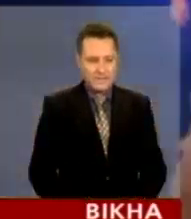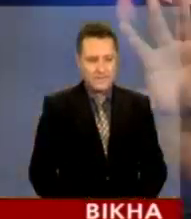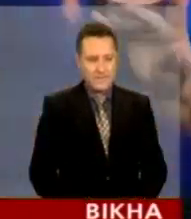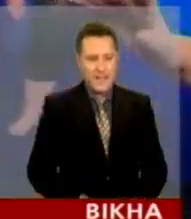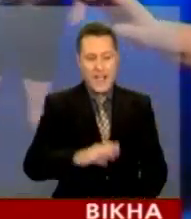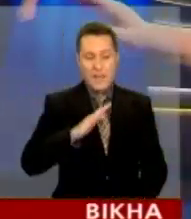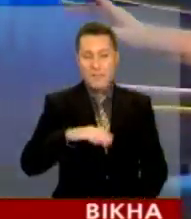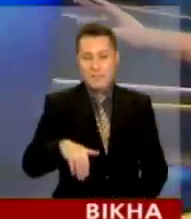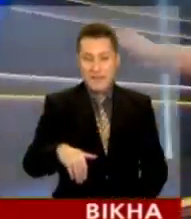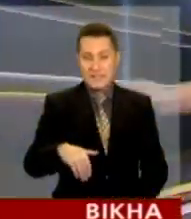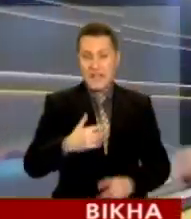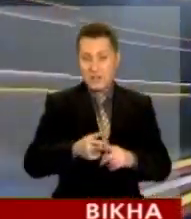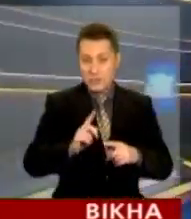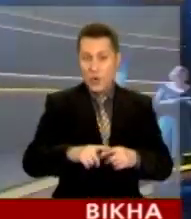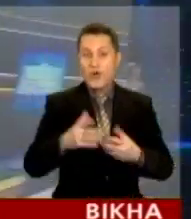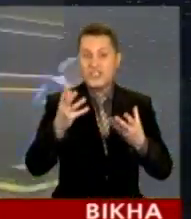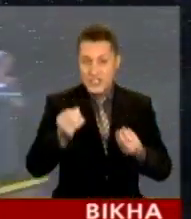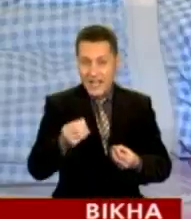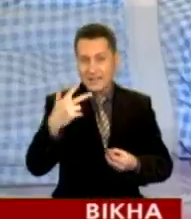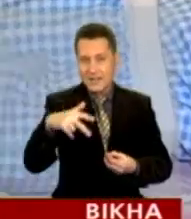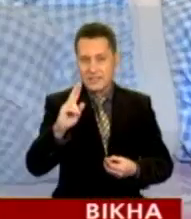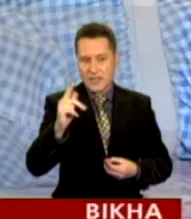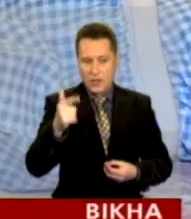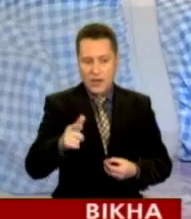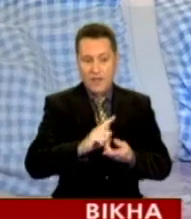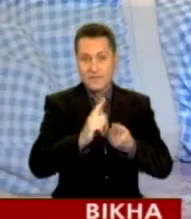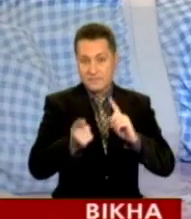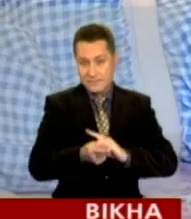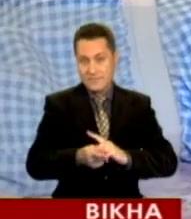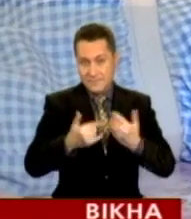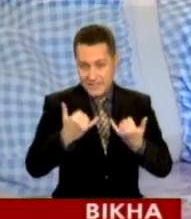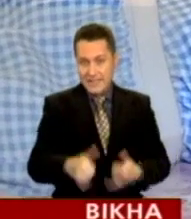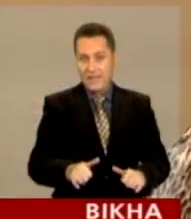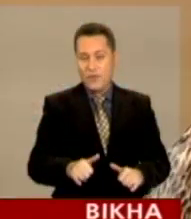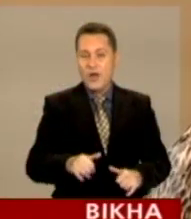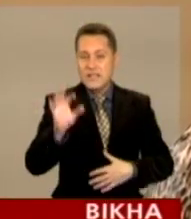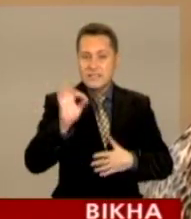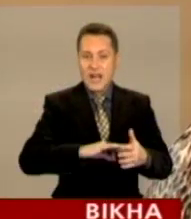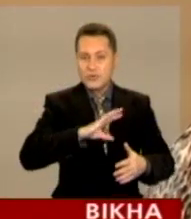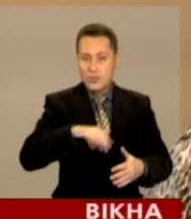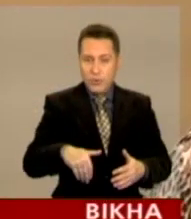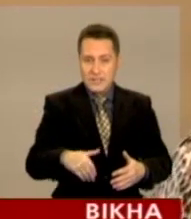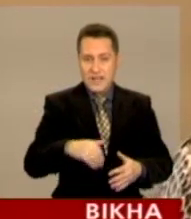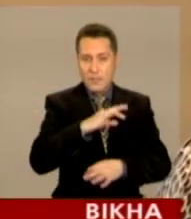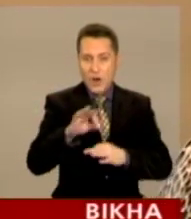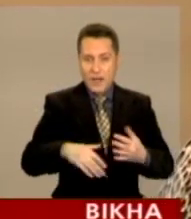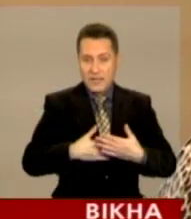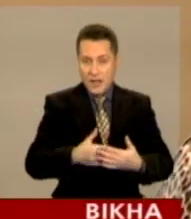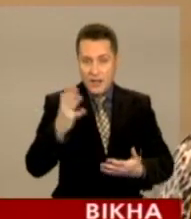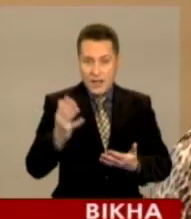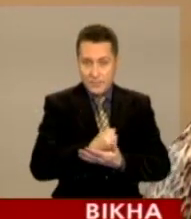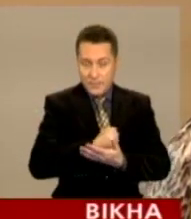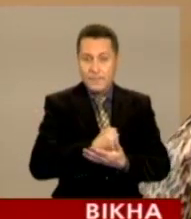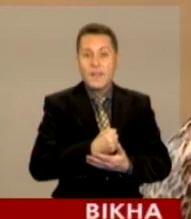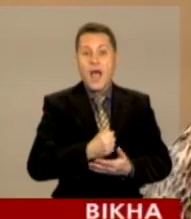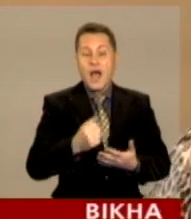Після шоу жінка скинула ще 30 кілограмів, і врешті сталося диво. Зразу після проєкту мені вдалося забеременіти, тому що був зброшен різко